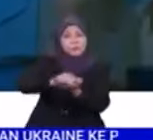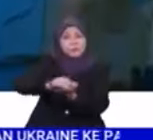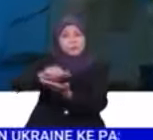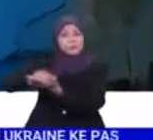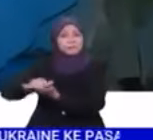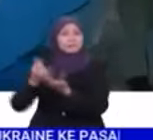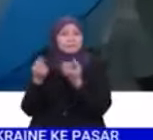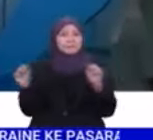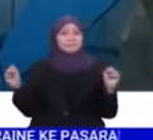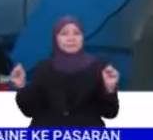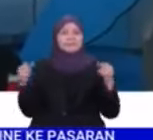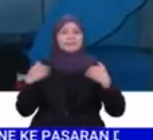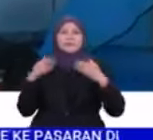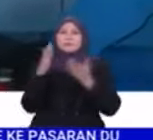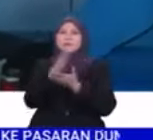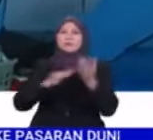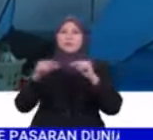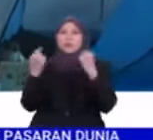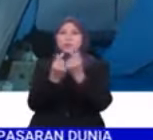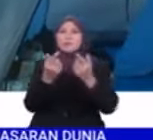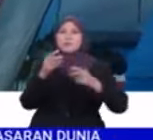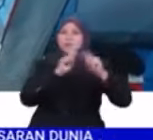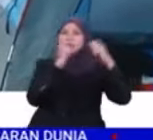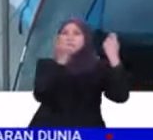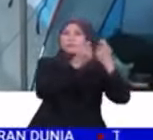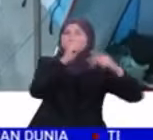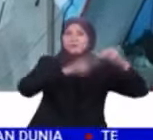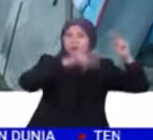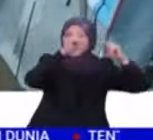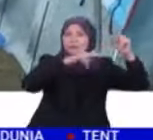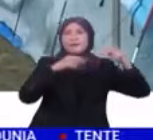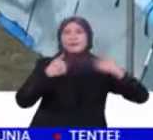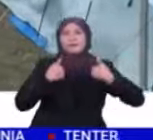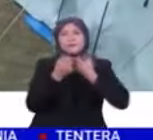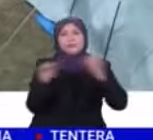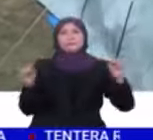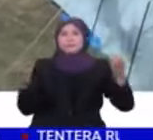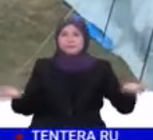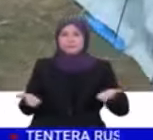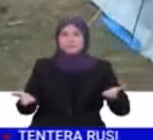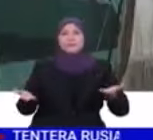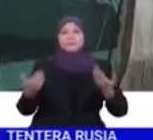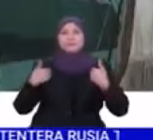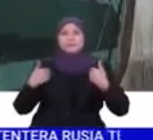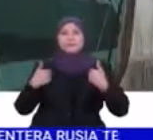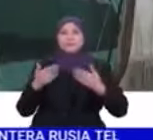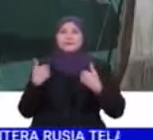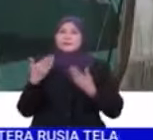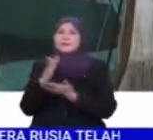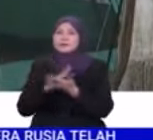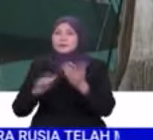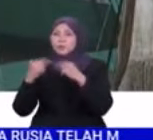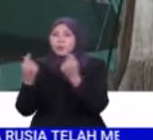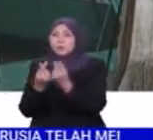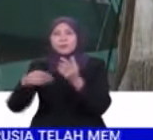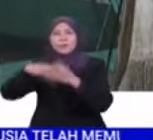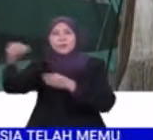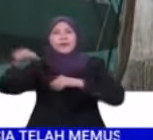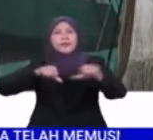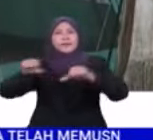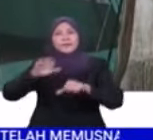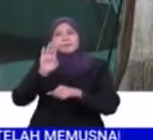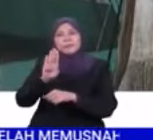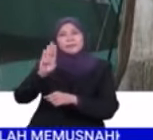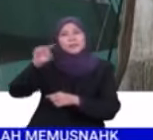bahasa ada group yang nak buat team building ke, semua ada tempat dekat sini lah. So ada group yang nak buat outdoor BBQ